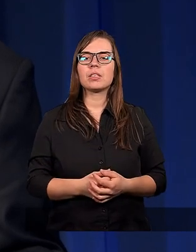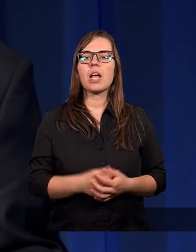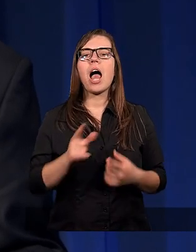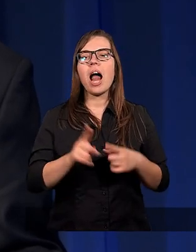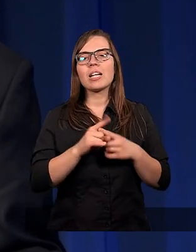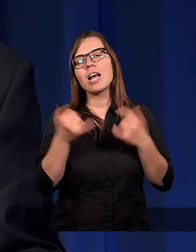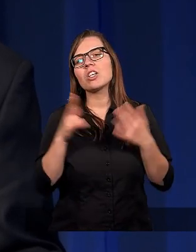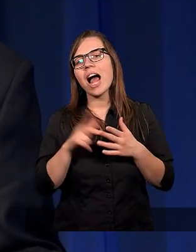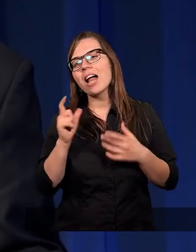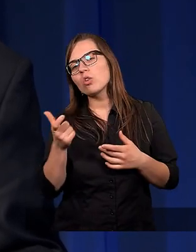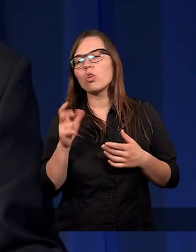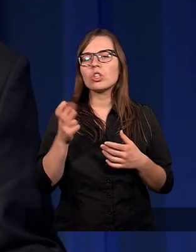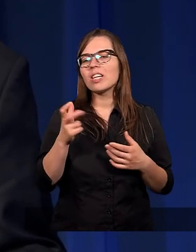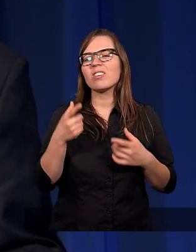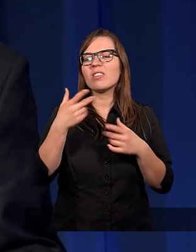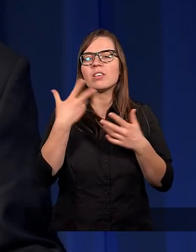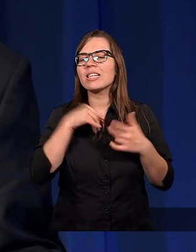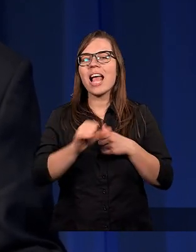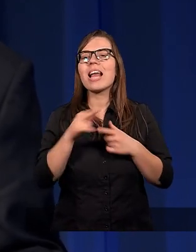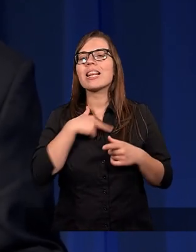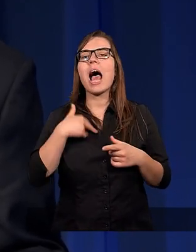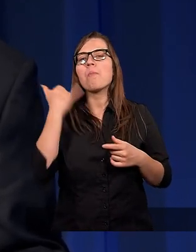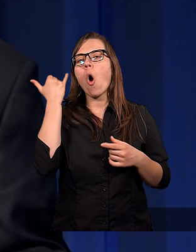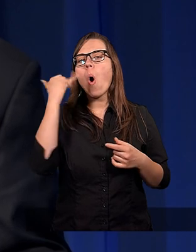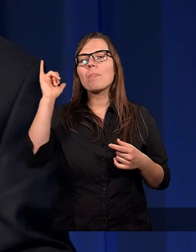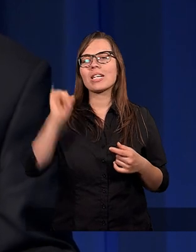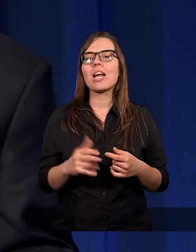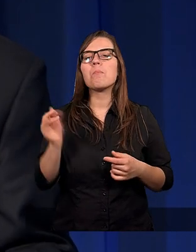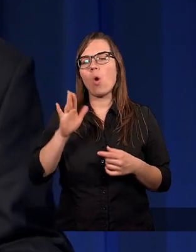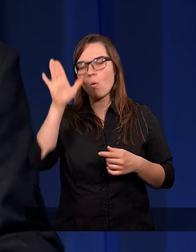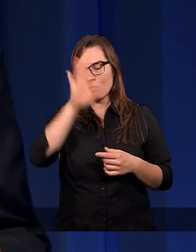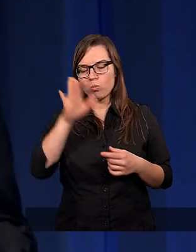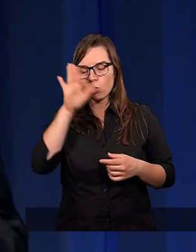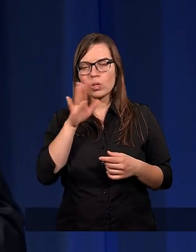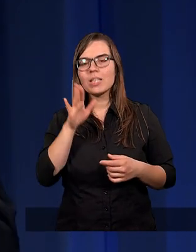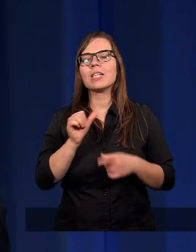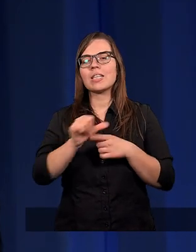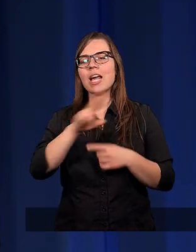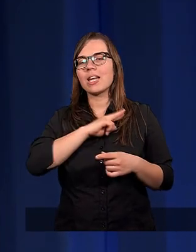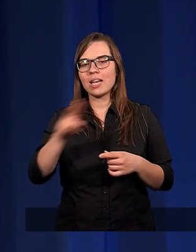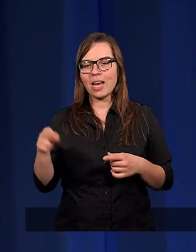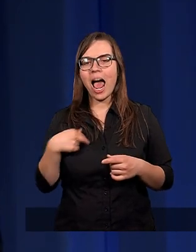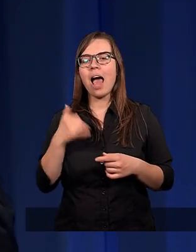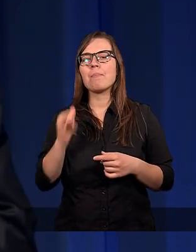Ale też i na coś, co przecież nie jest nam obce, bo Bóg jest z nami.